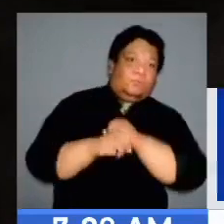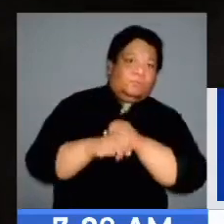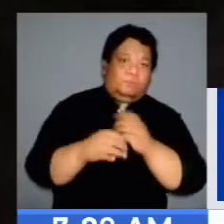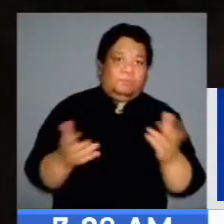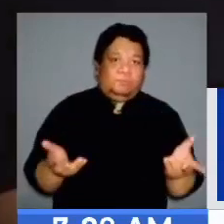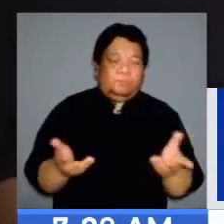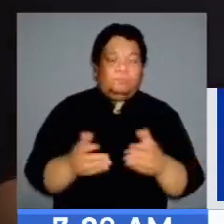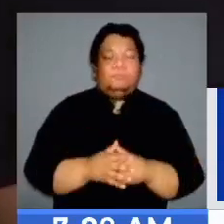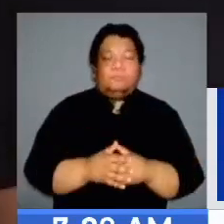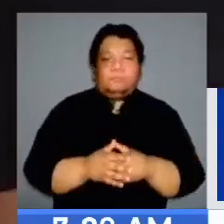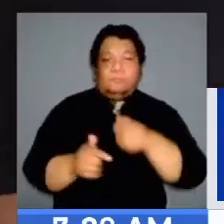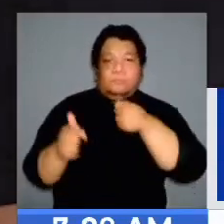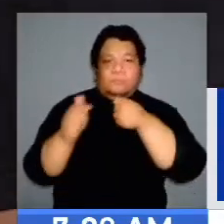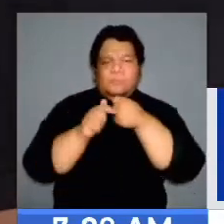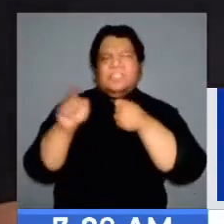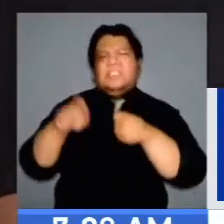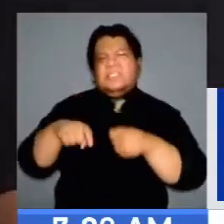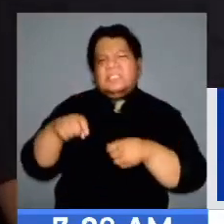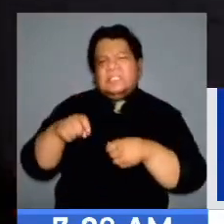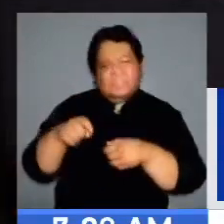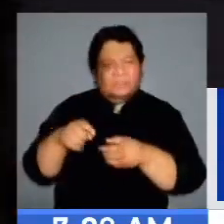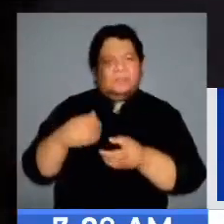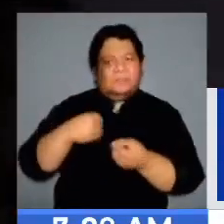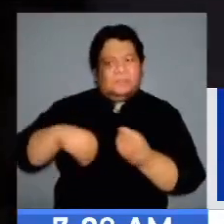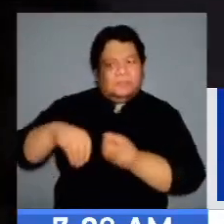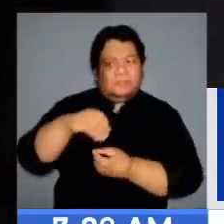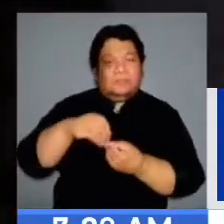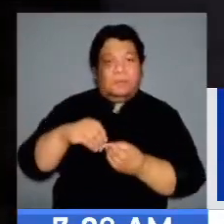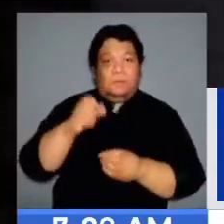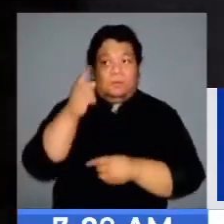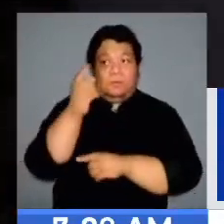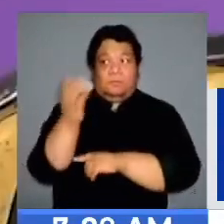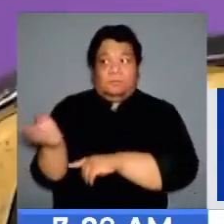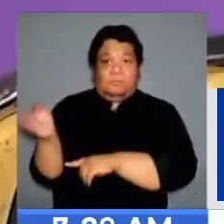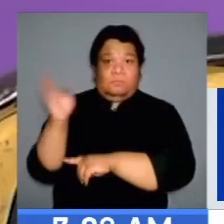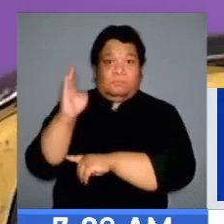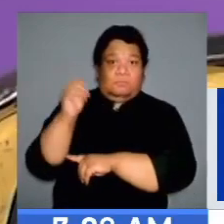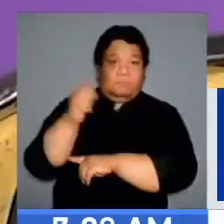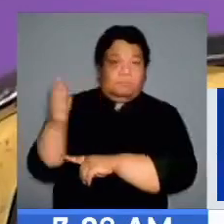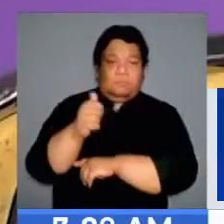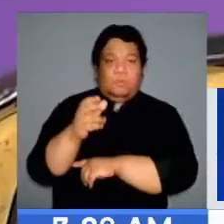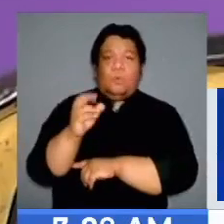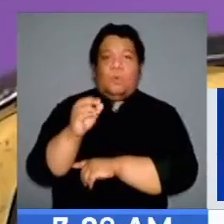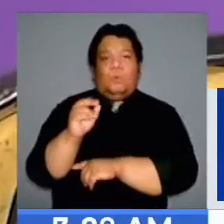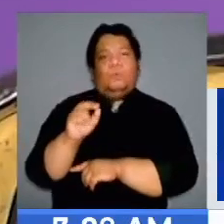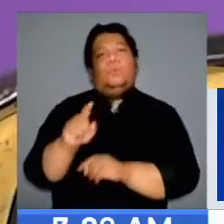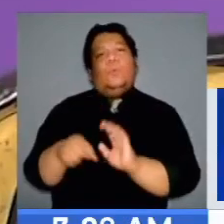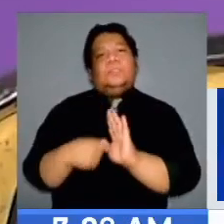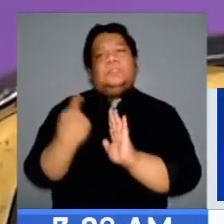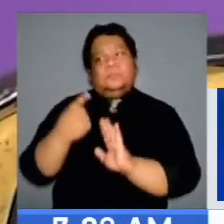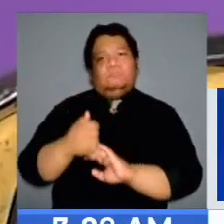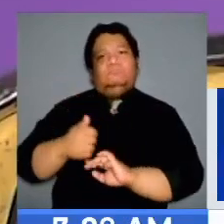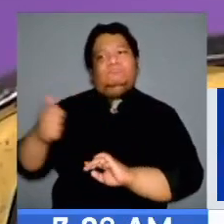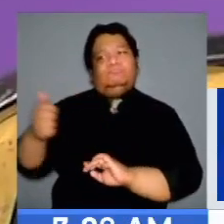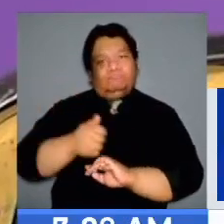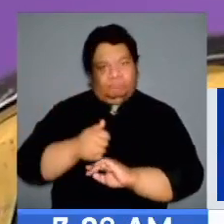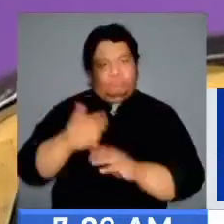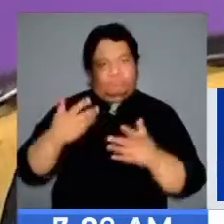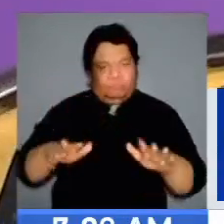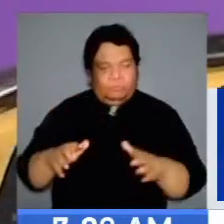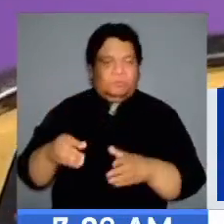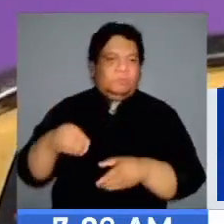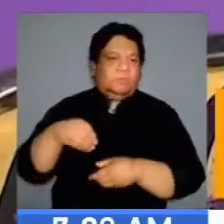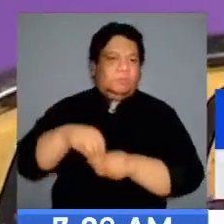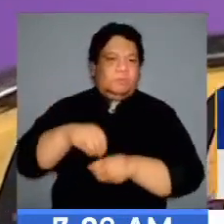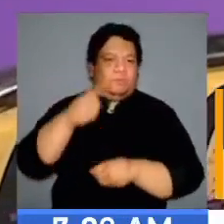ng pamilya. Kaya imbes na hanggang tanghali ang biyahe, isang ikot lang sila. Nandun yung kabuhayan namin tulad sa akin. Pito